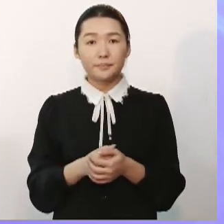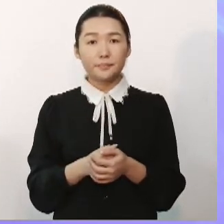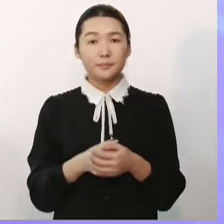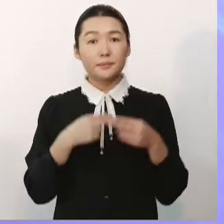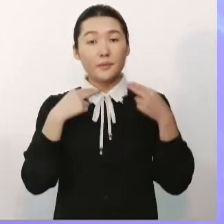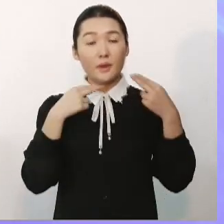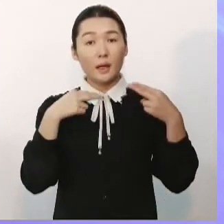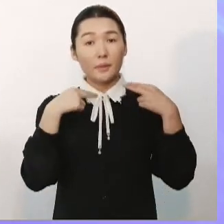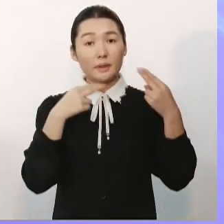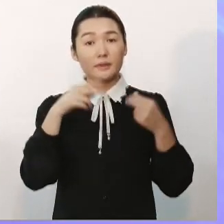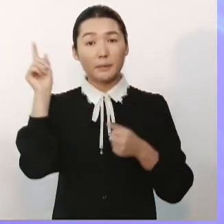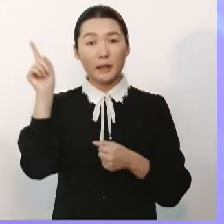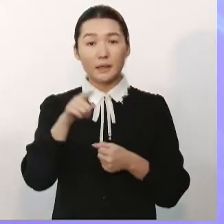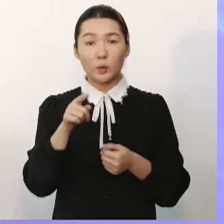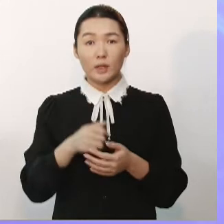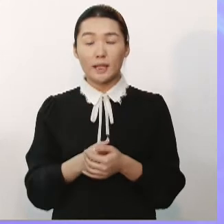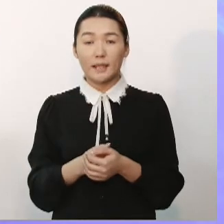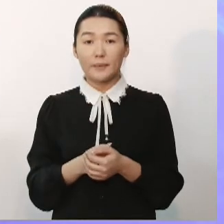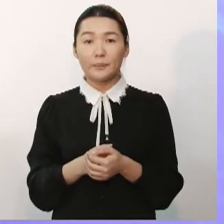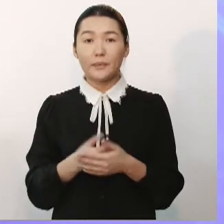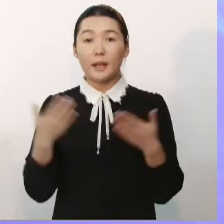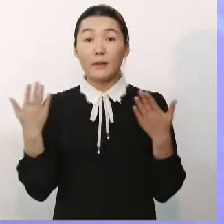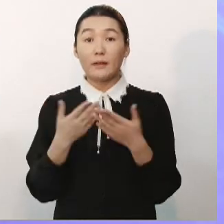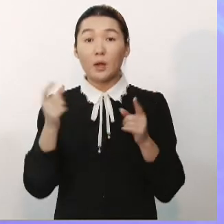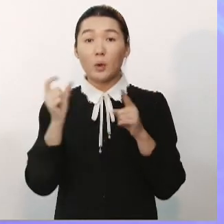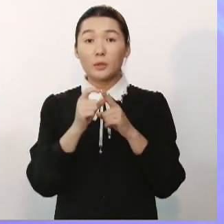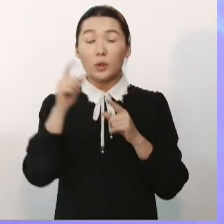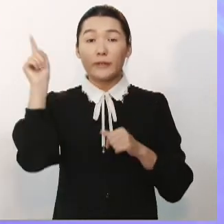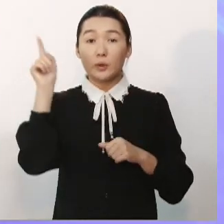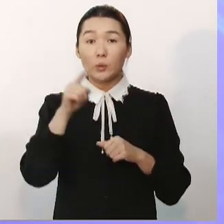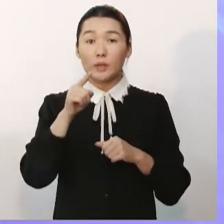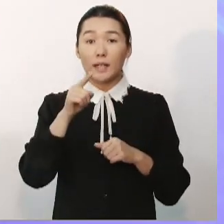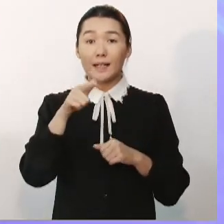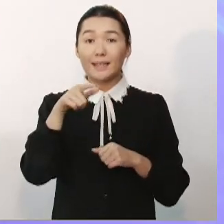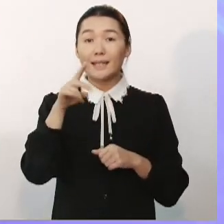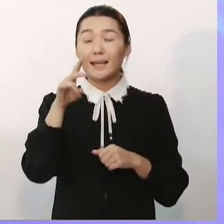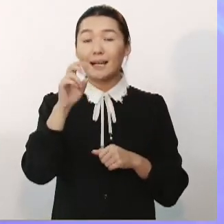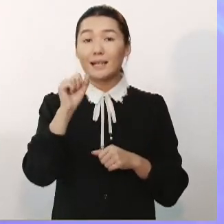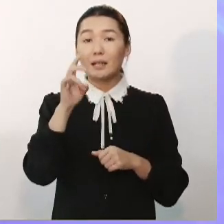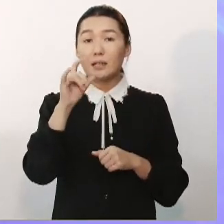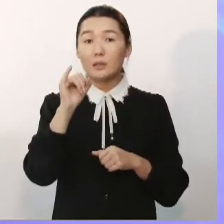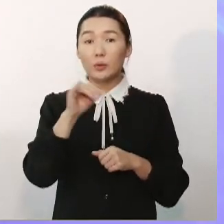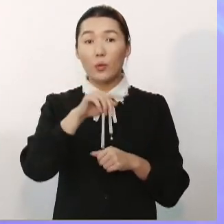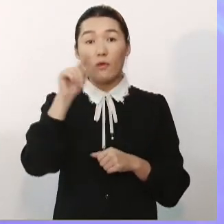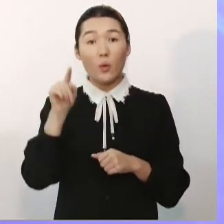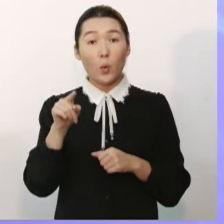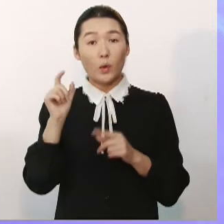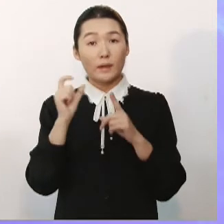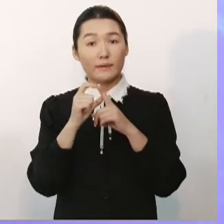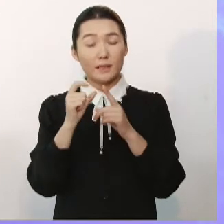Обратите внимание на ударение. В каком слове ударение падает на гласную в корне? В